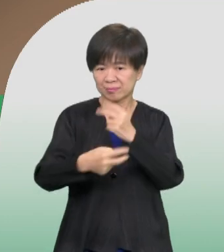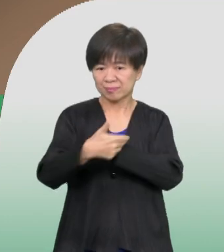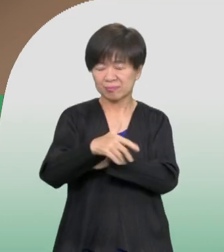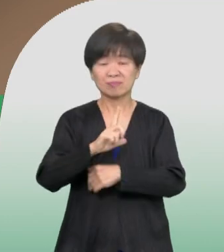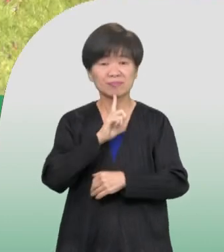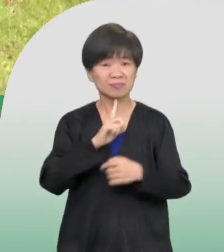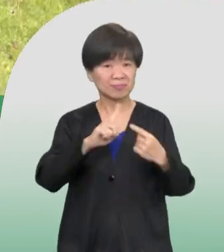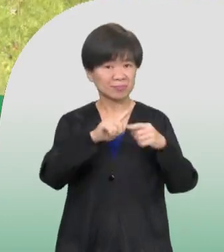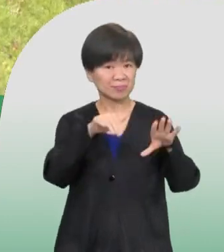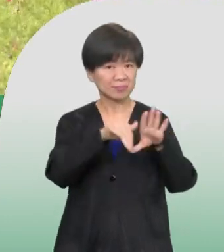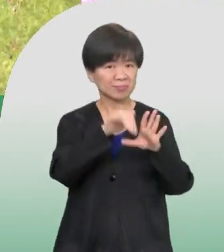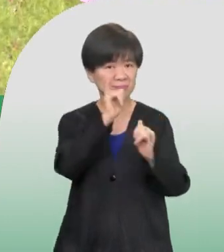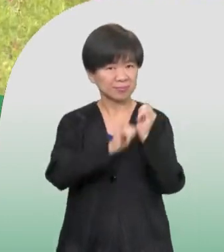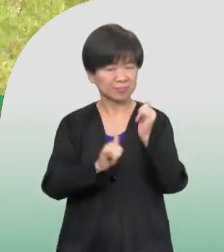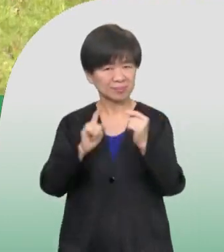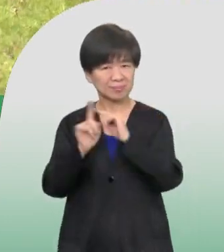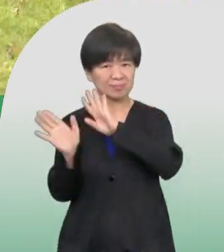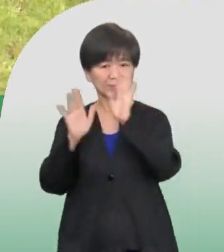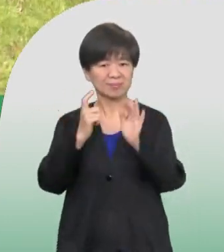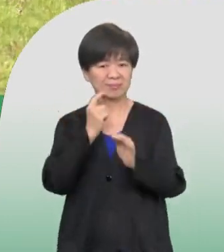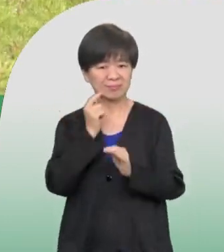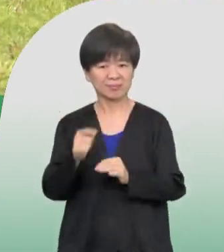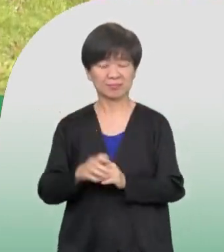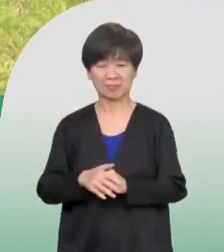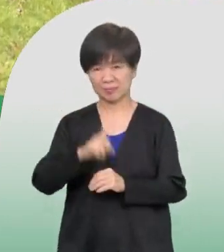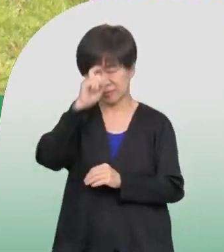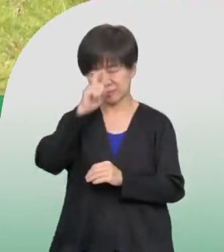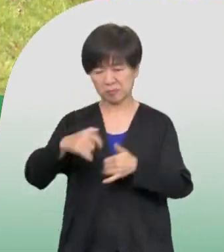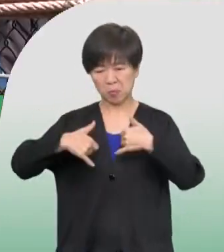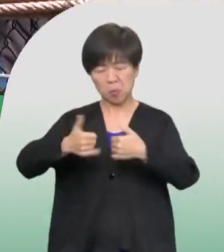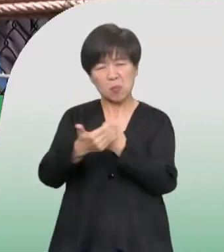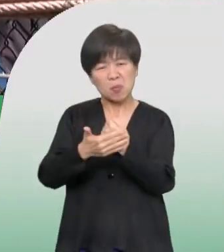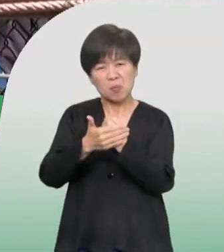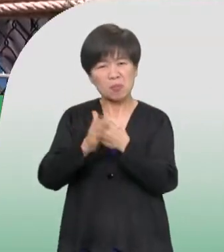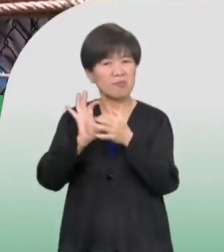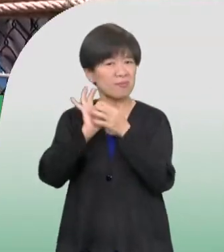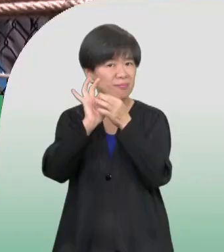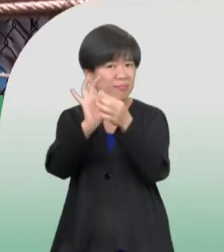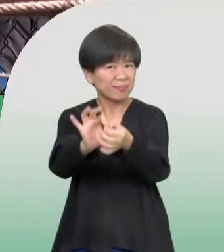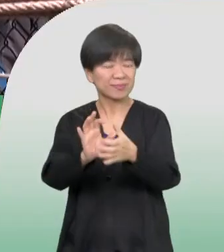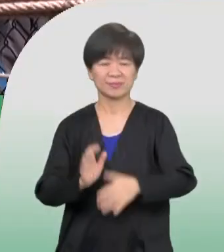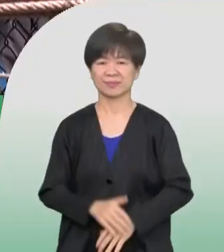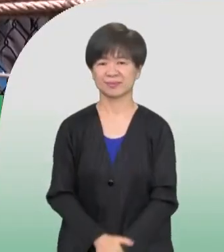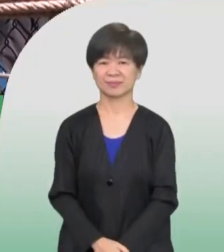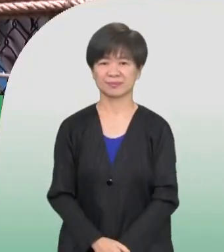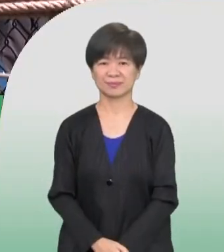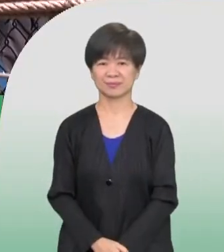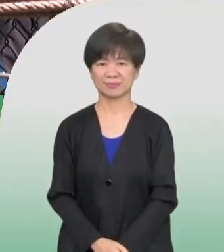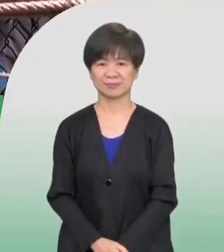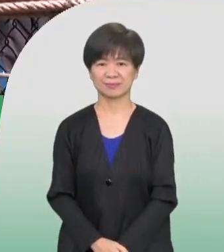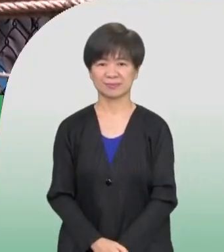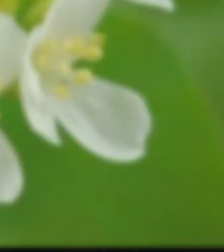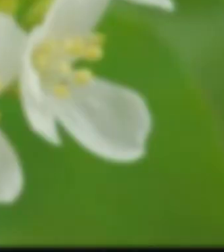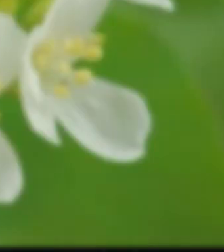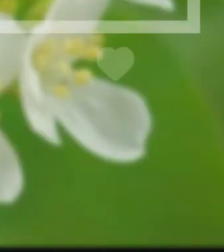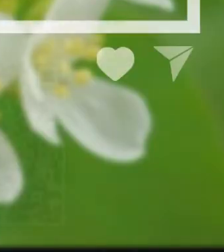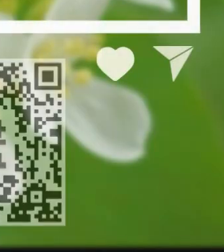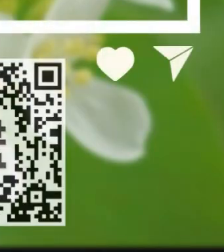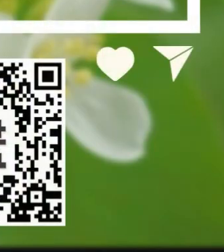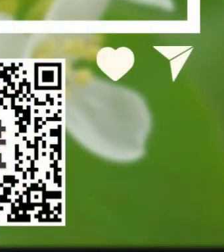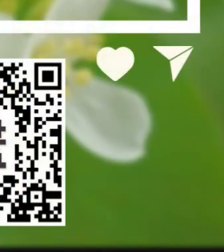人文历史、让人亲民的世界，每位葡萄永续竞争。下个新闻才一会前面以台北葡萄。